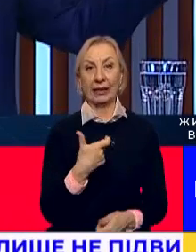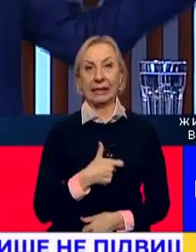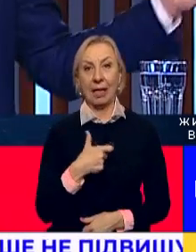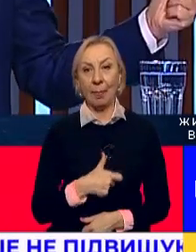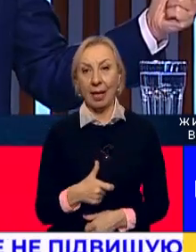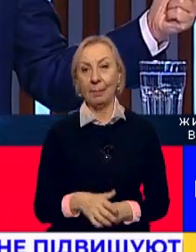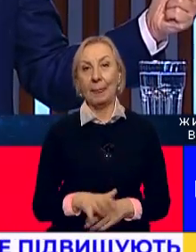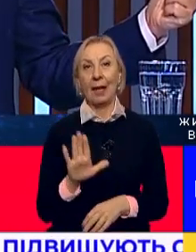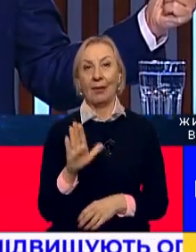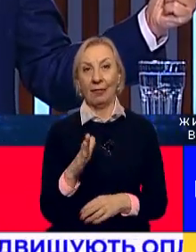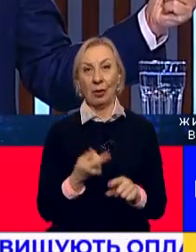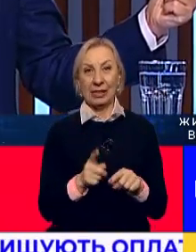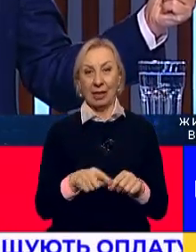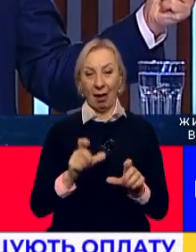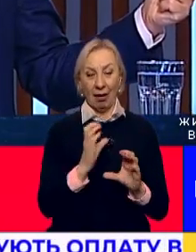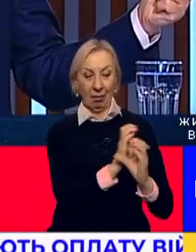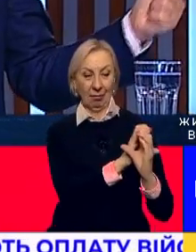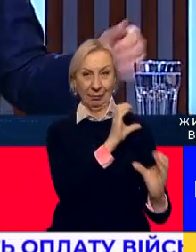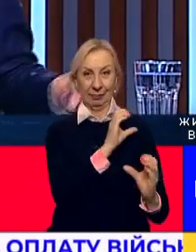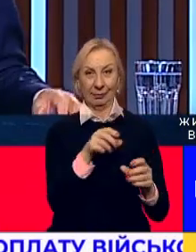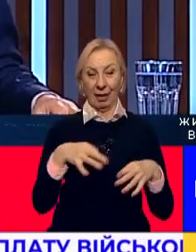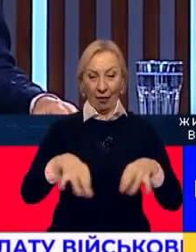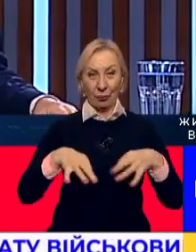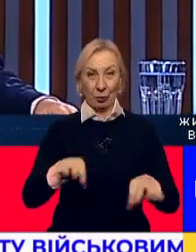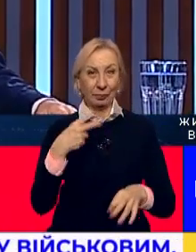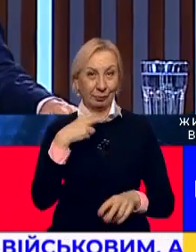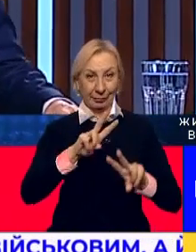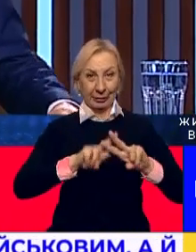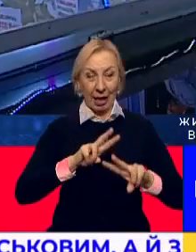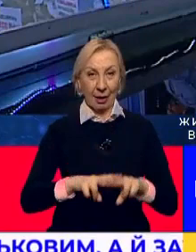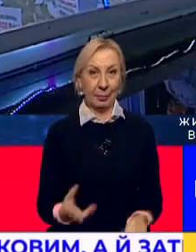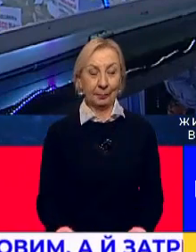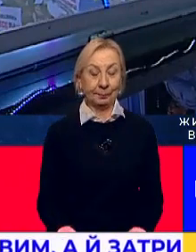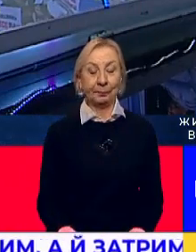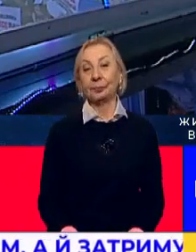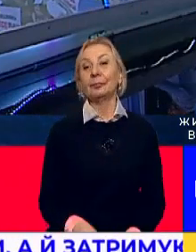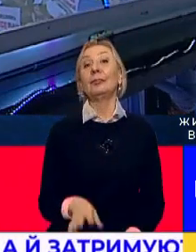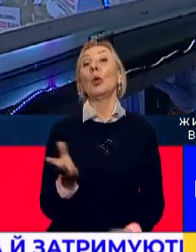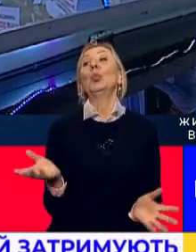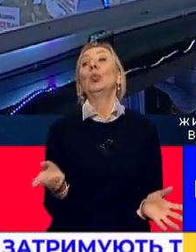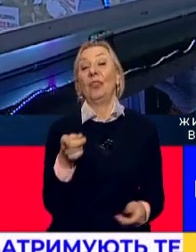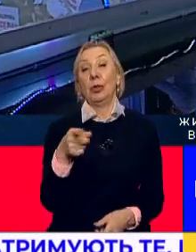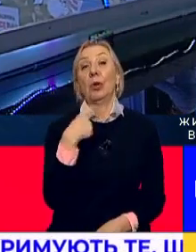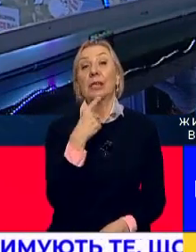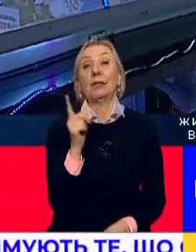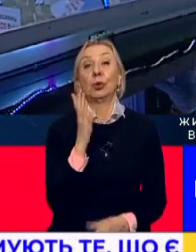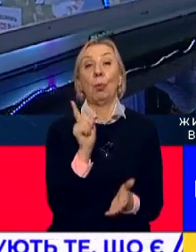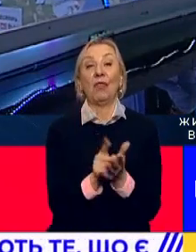в автозаками і десятками тисяч охорони. Ну, до того ж була інформація про державний переворот, навіть який